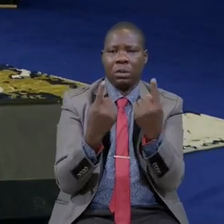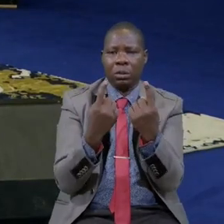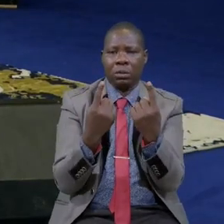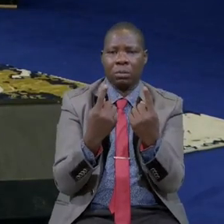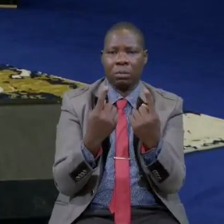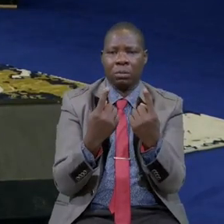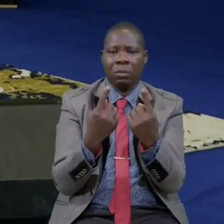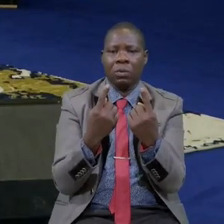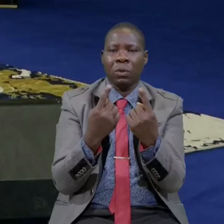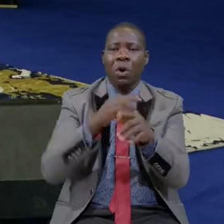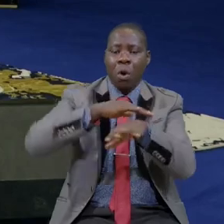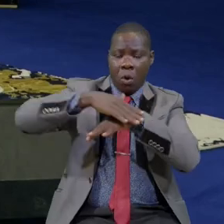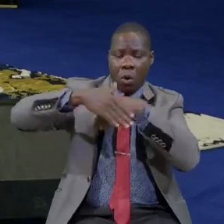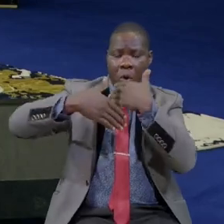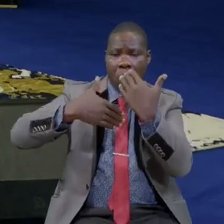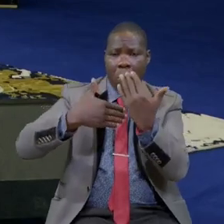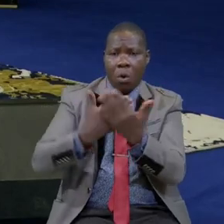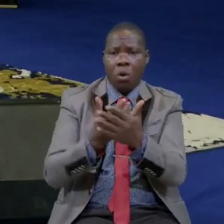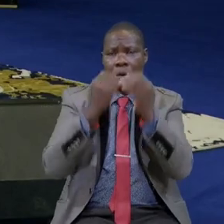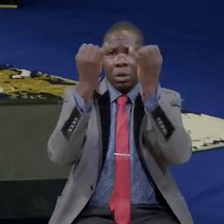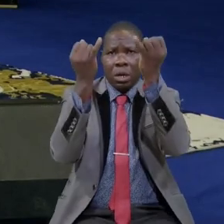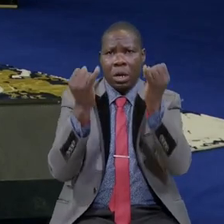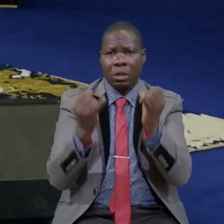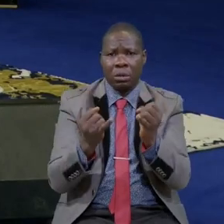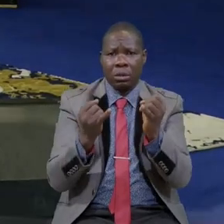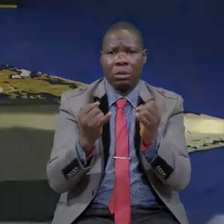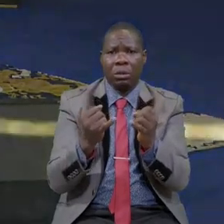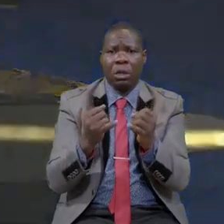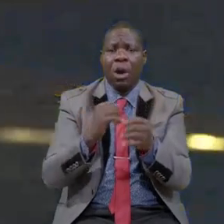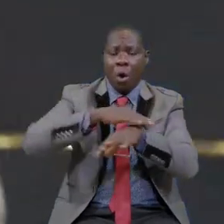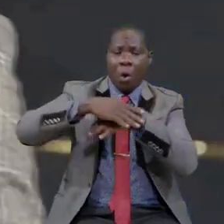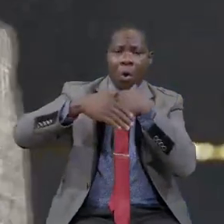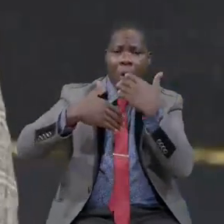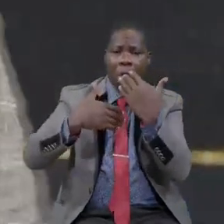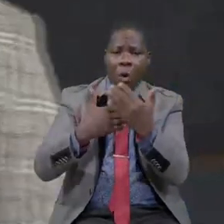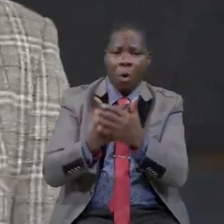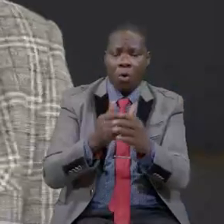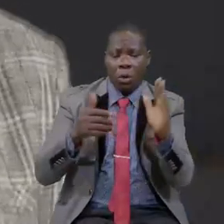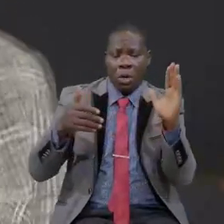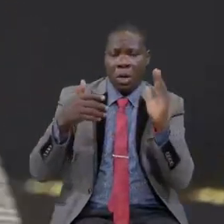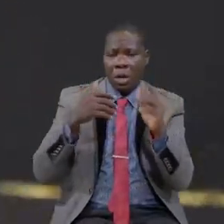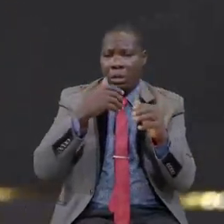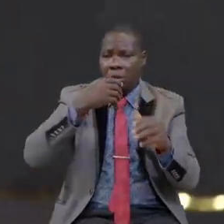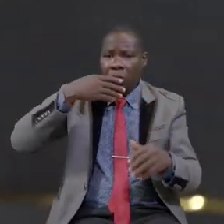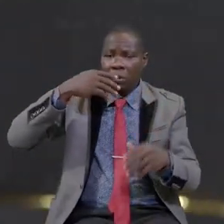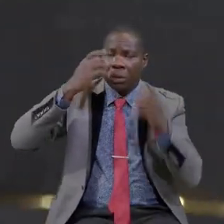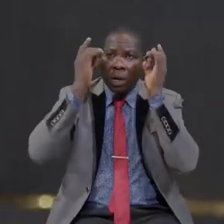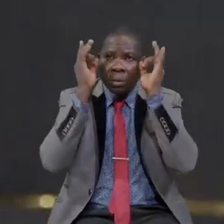tout péché, toute idolâtrie et toute abomination,